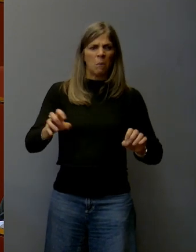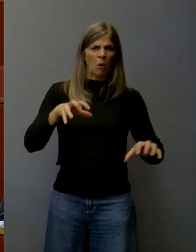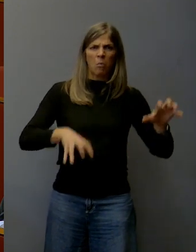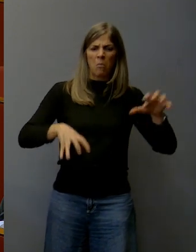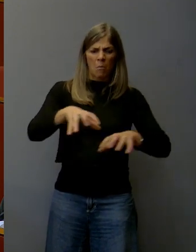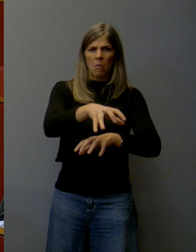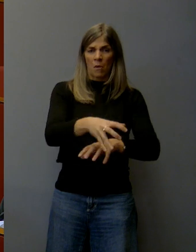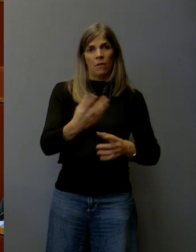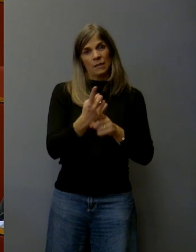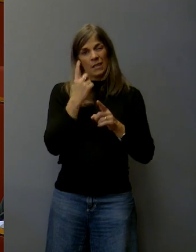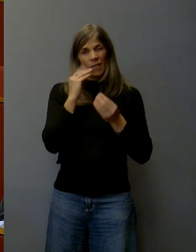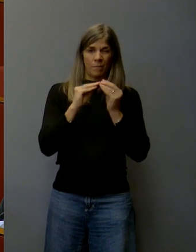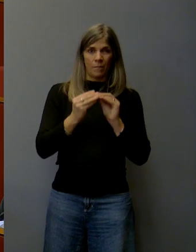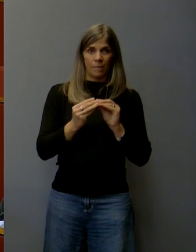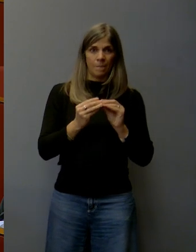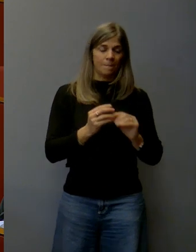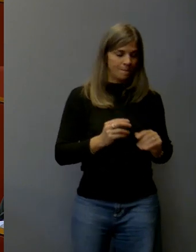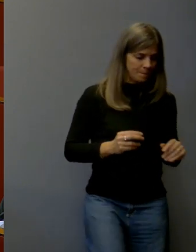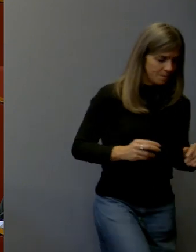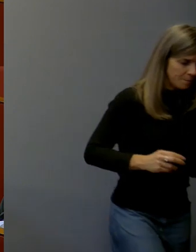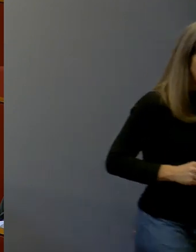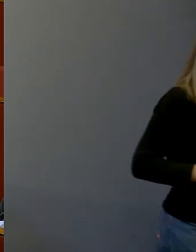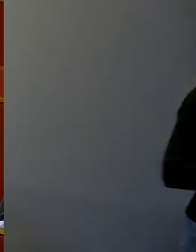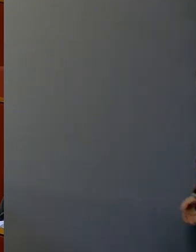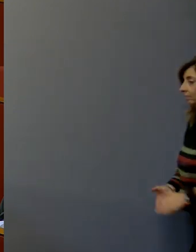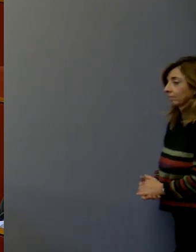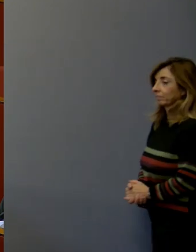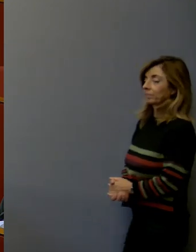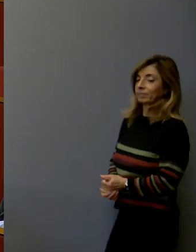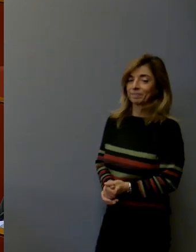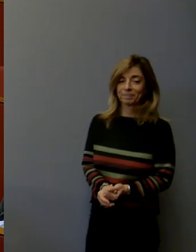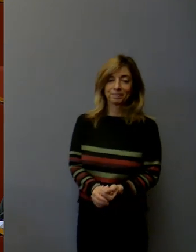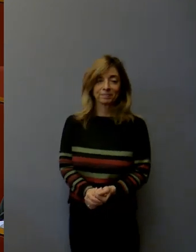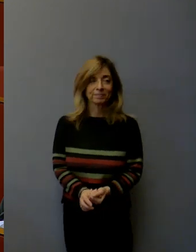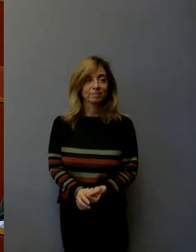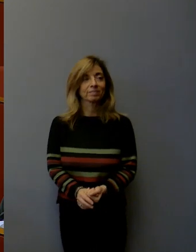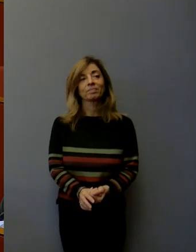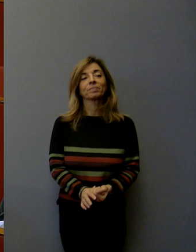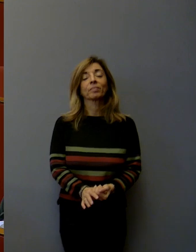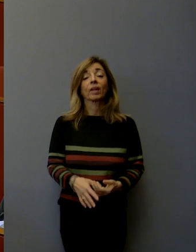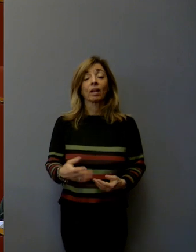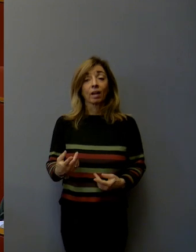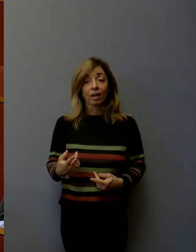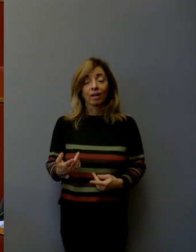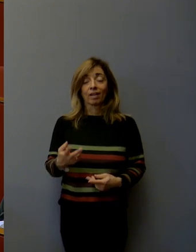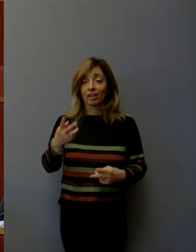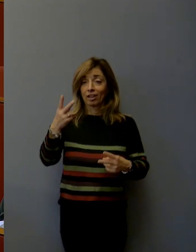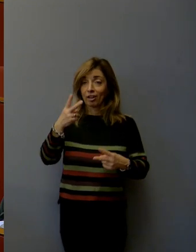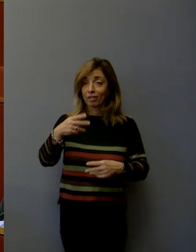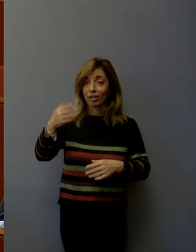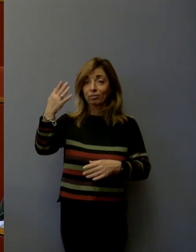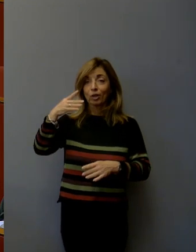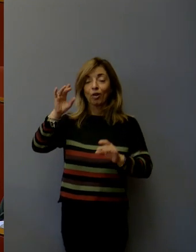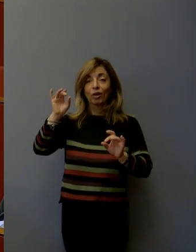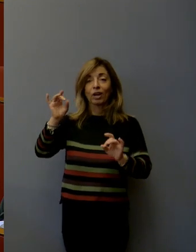qualcosa c'è da rivedere Ah manco a dirlo avevo sollevato lo stesso tema anche in occasione della